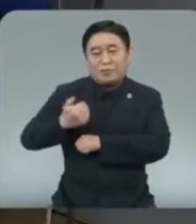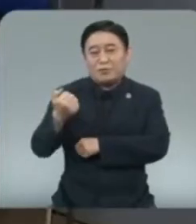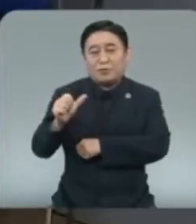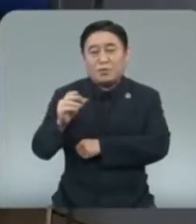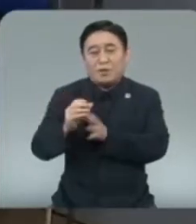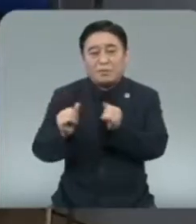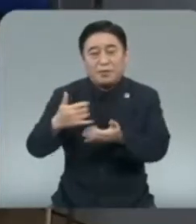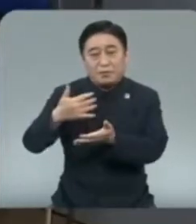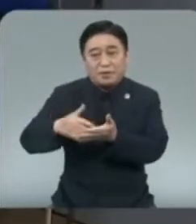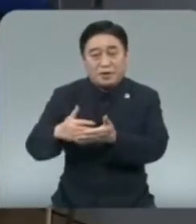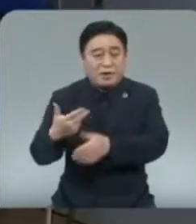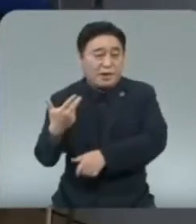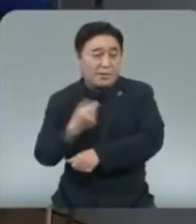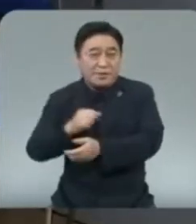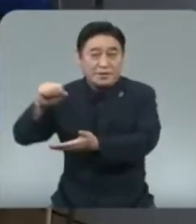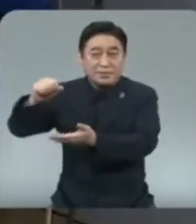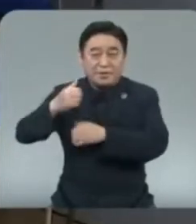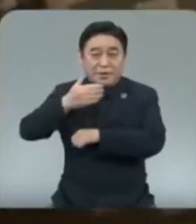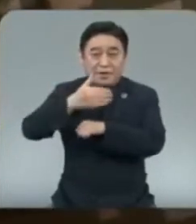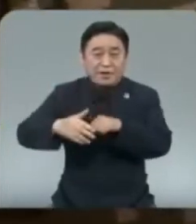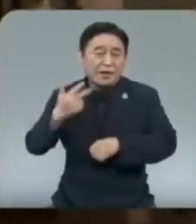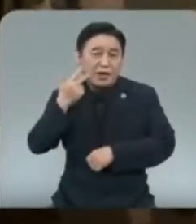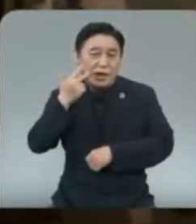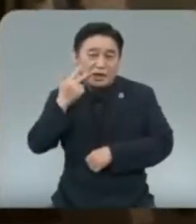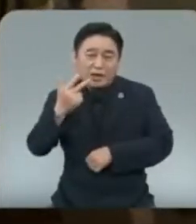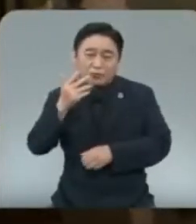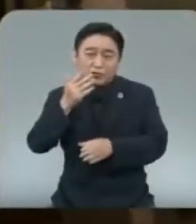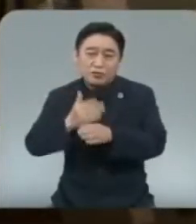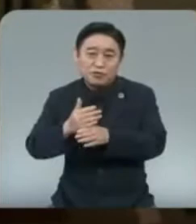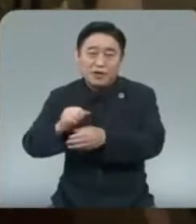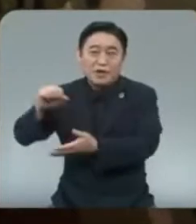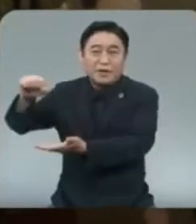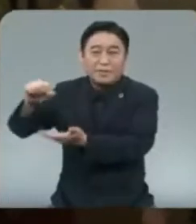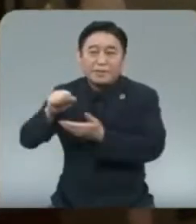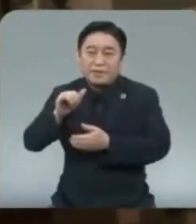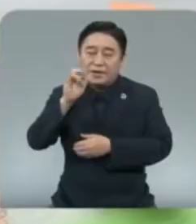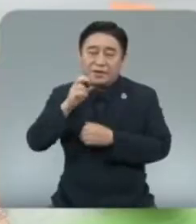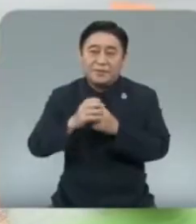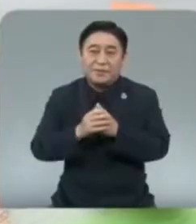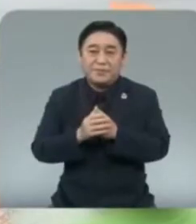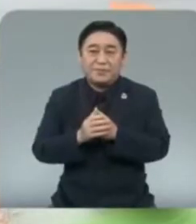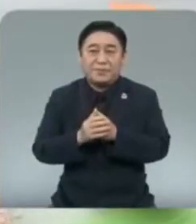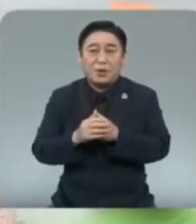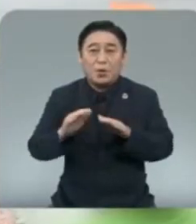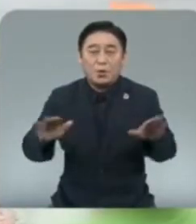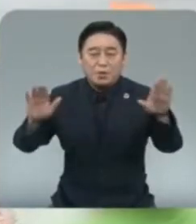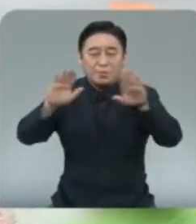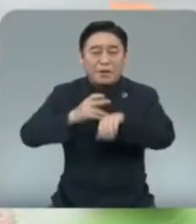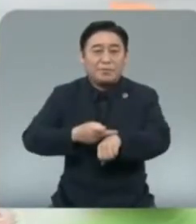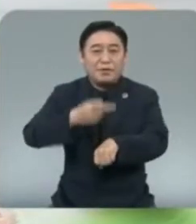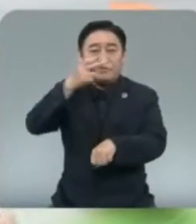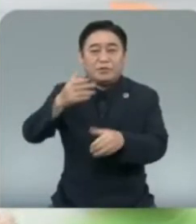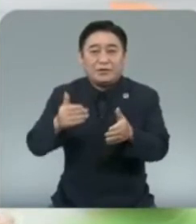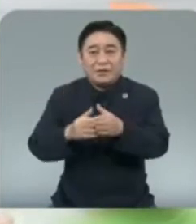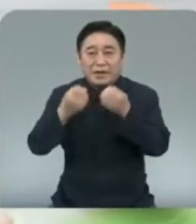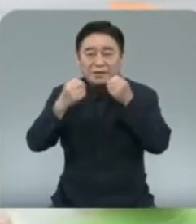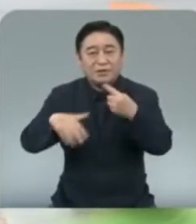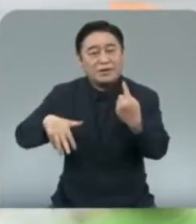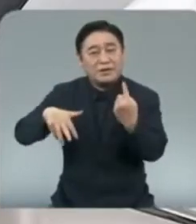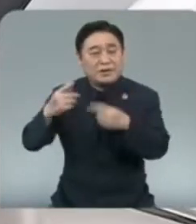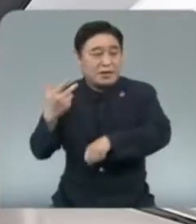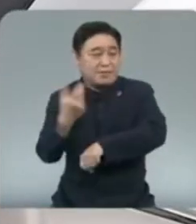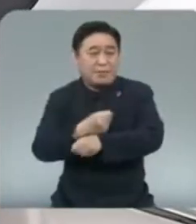55만 명분의 백신 공급 계획은 다음 주 안에 전달될 계획입니다. 오늘 0시까지 신규 1차